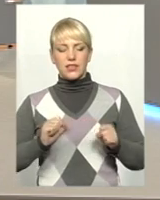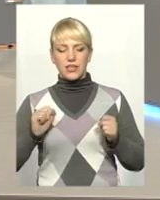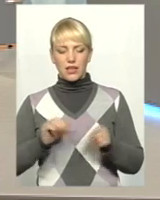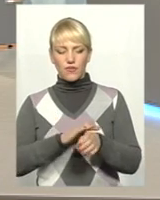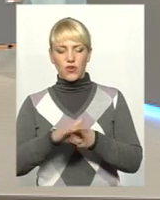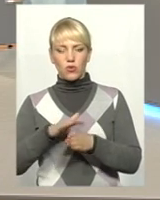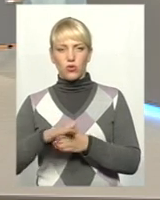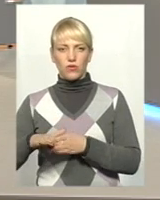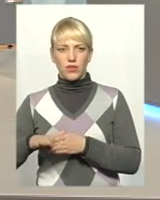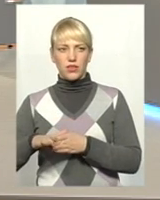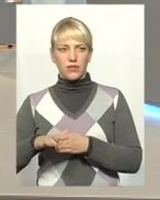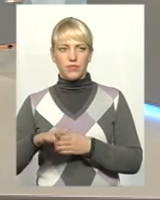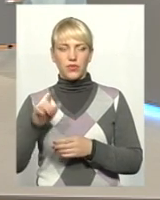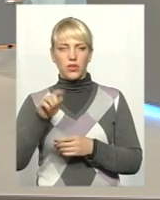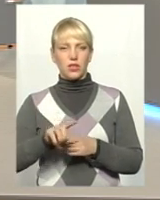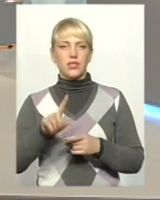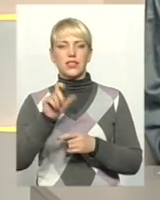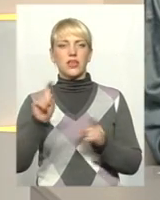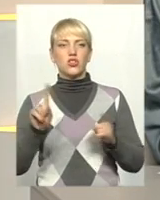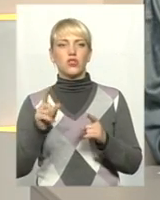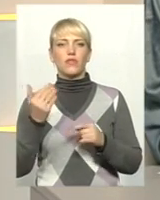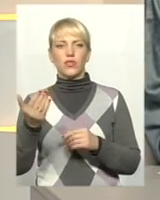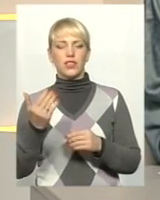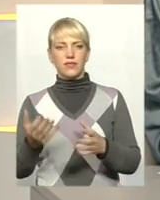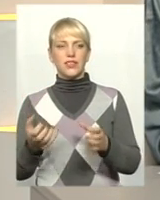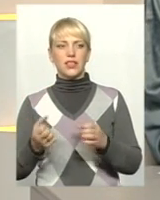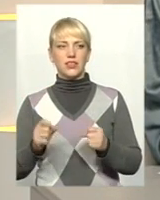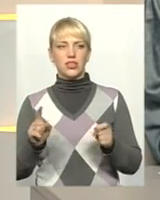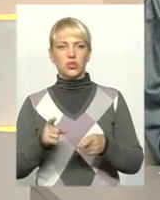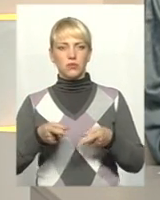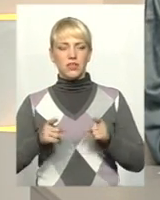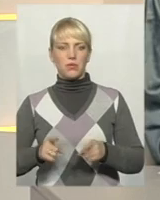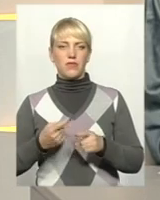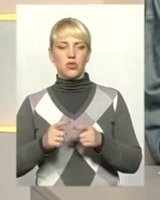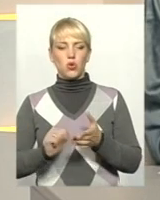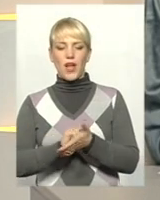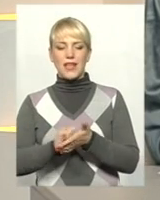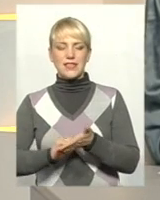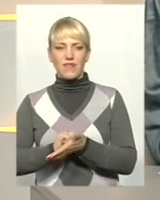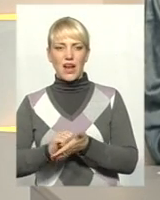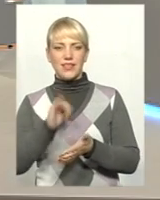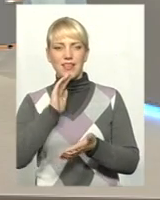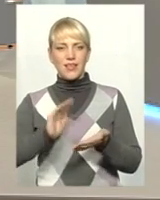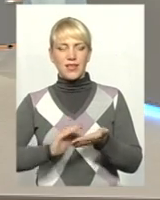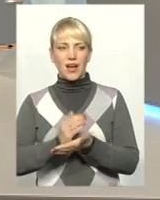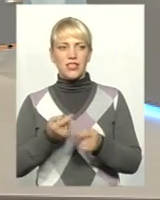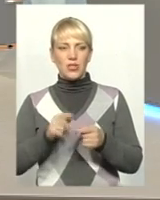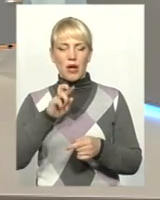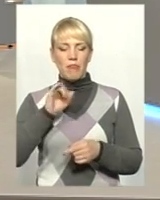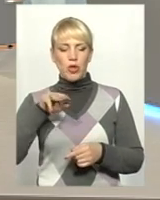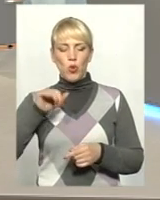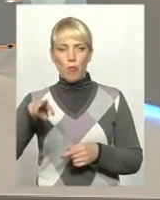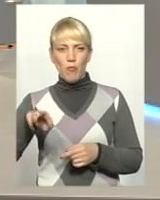виконання того, за що вони взялись? Щоб справді той асфальт і якість того бітуму,